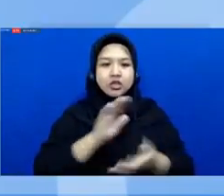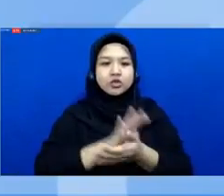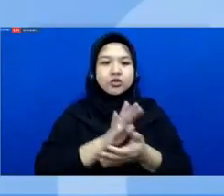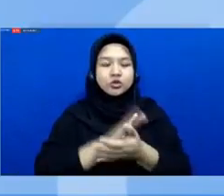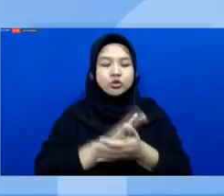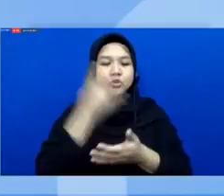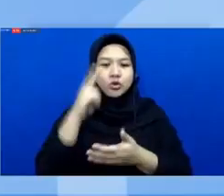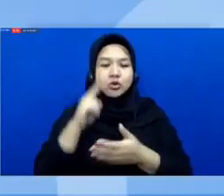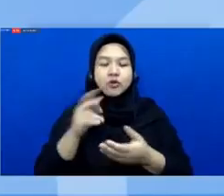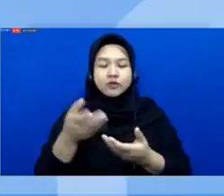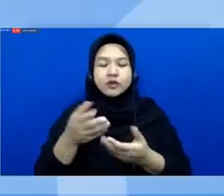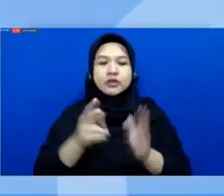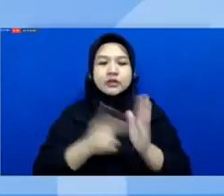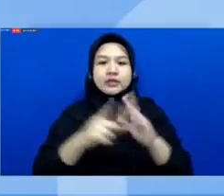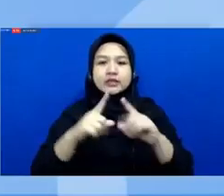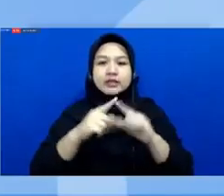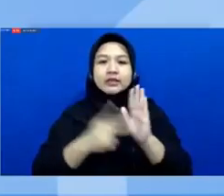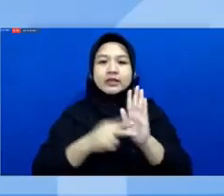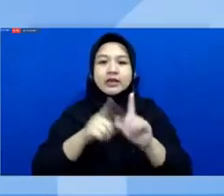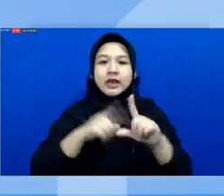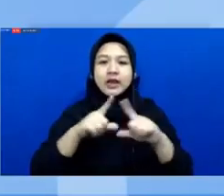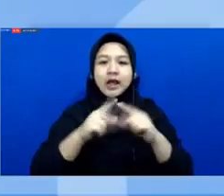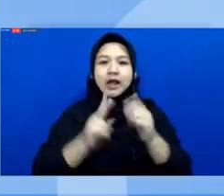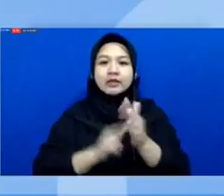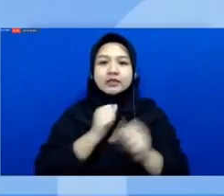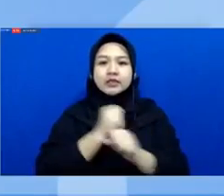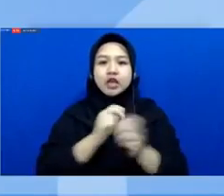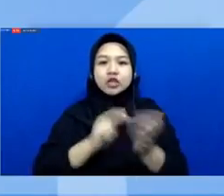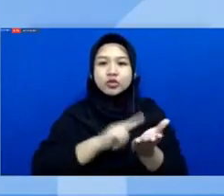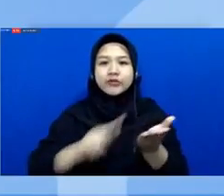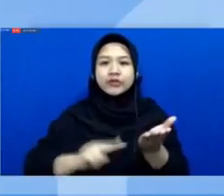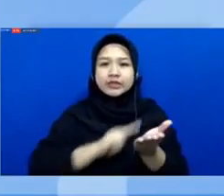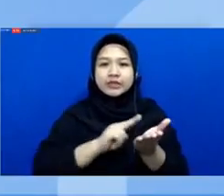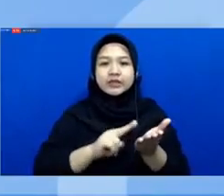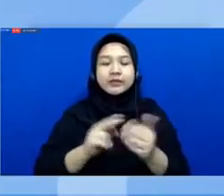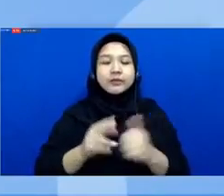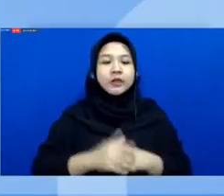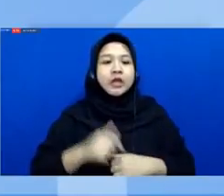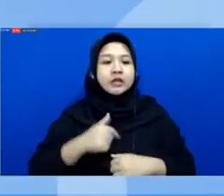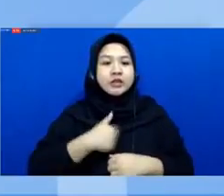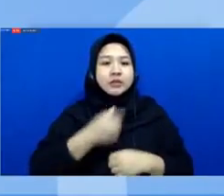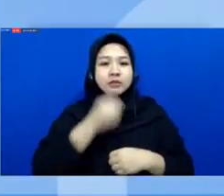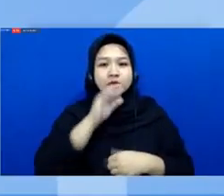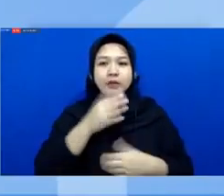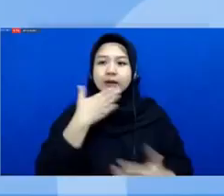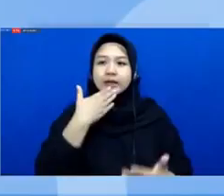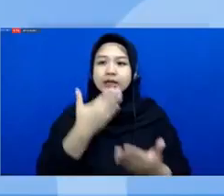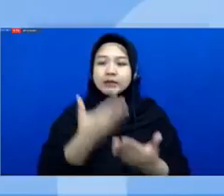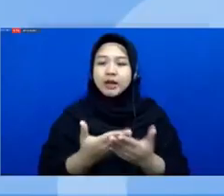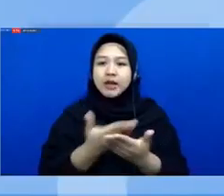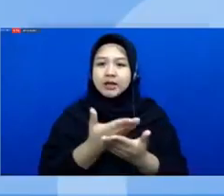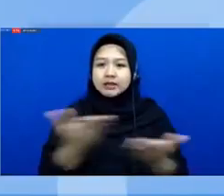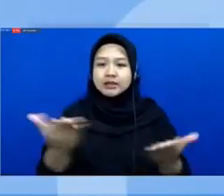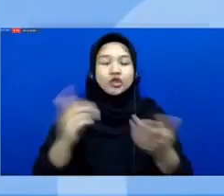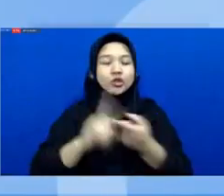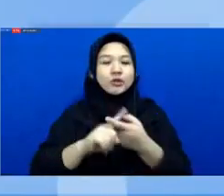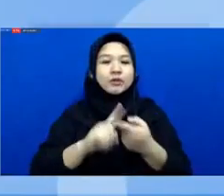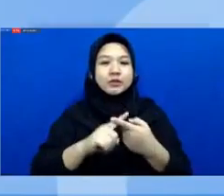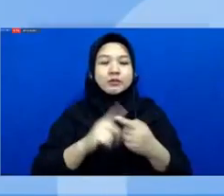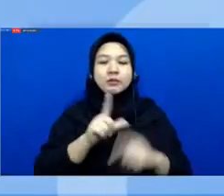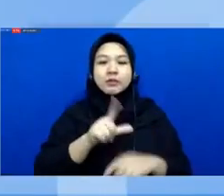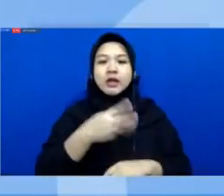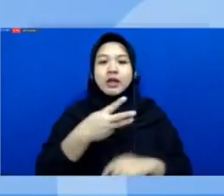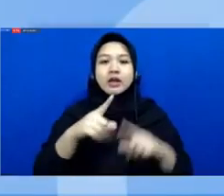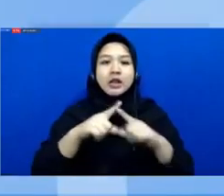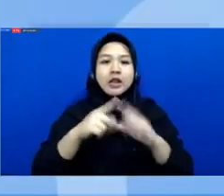Sciences Nanyang Technological University. Pertama-tama saya ingin mengucapkan terima kasih kepada teman-teman dari Lean On dan juga